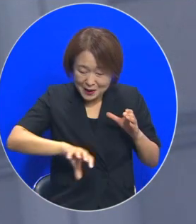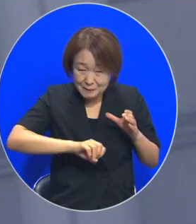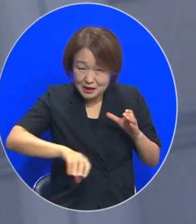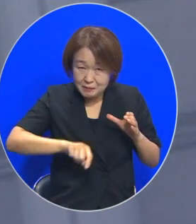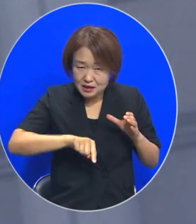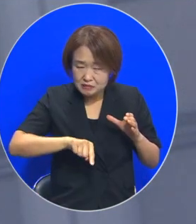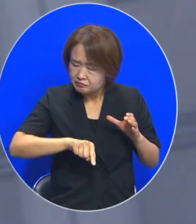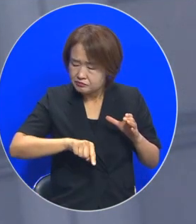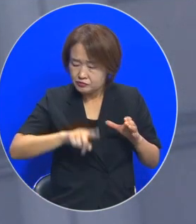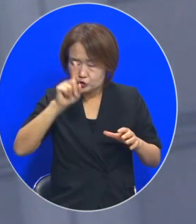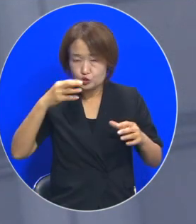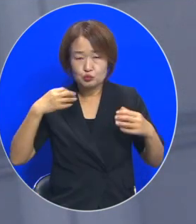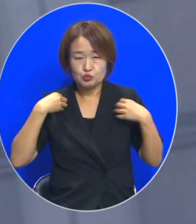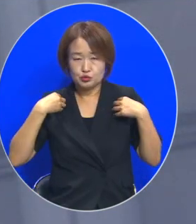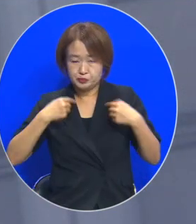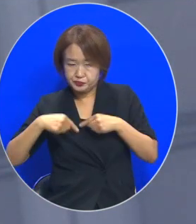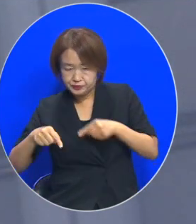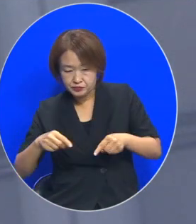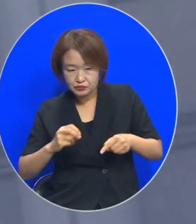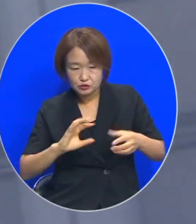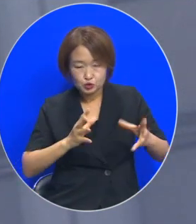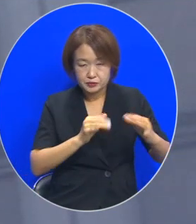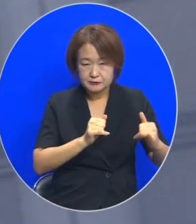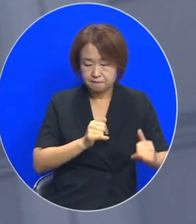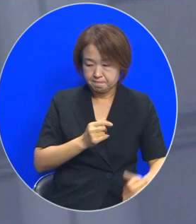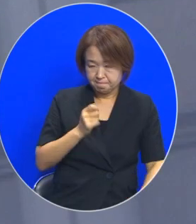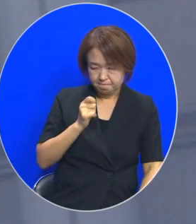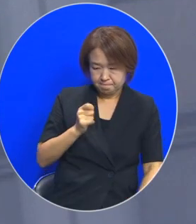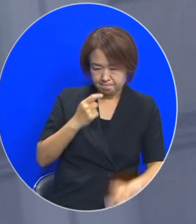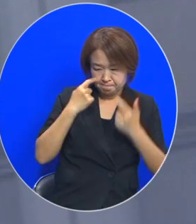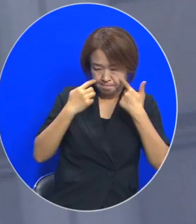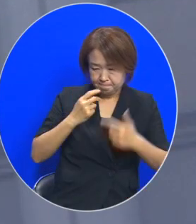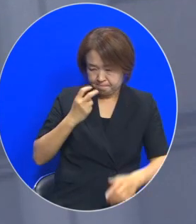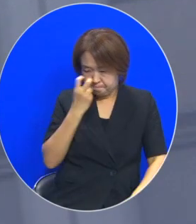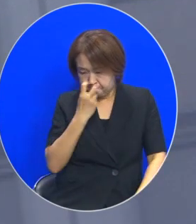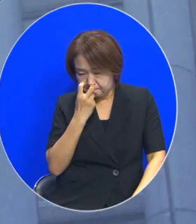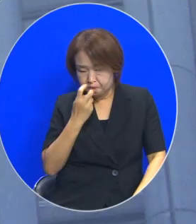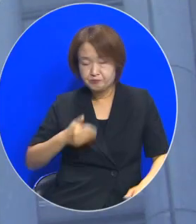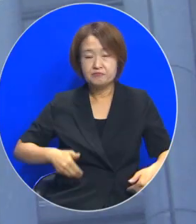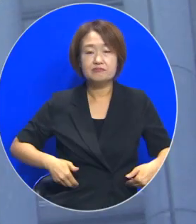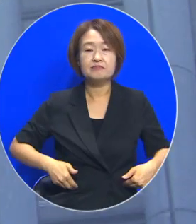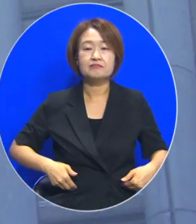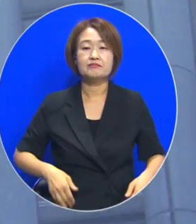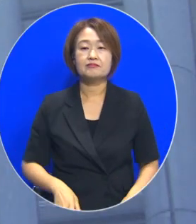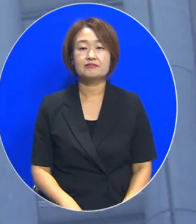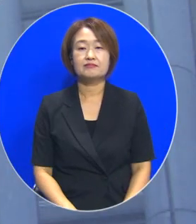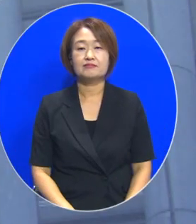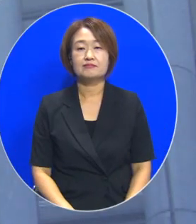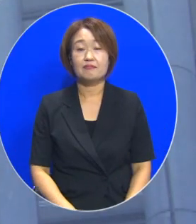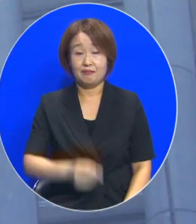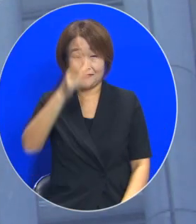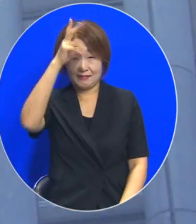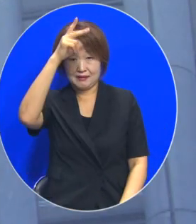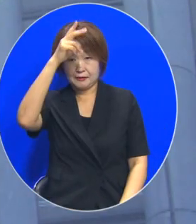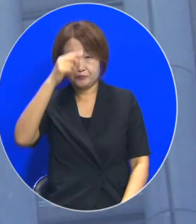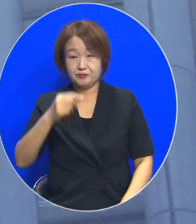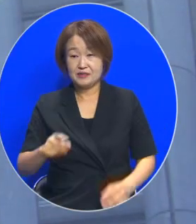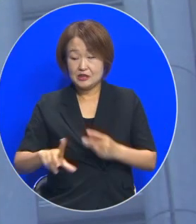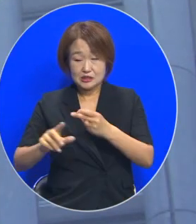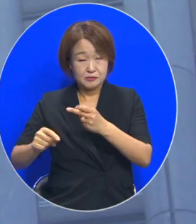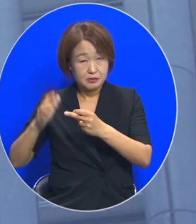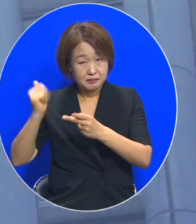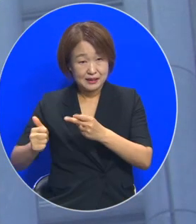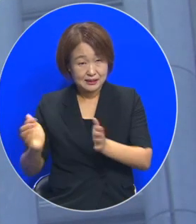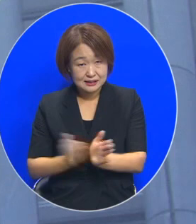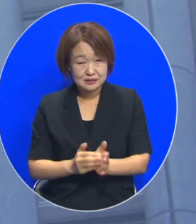정부의 대책은 물론 국민들의 메이의 눈도 한몫을 할 것으로 보입니다 경찰은 연말까지 굳고